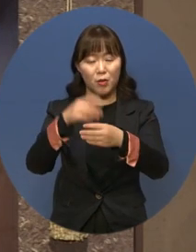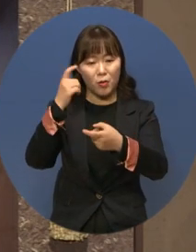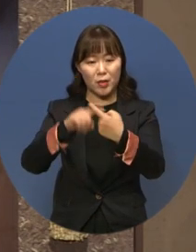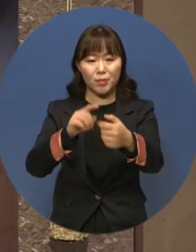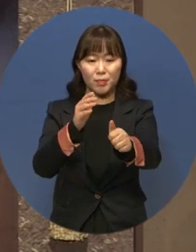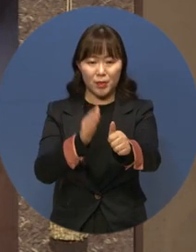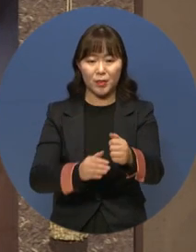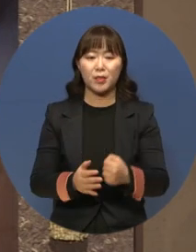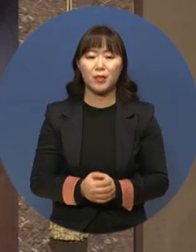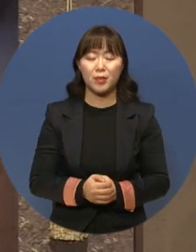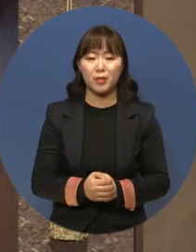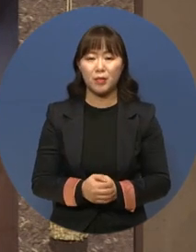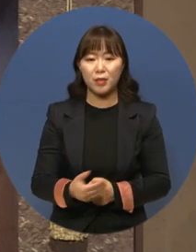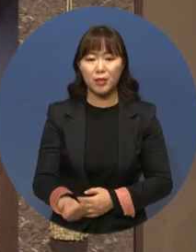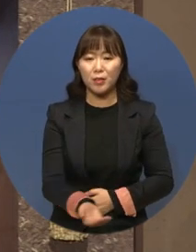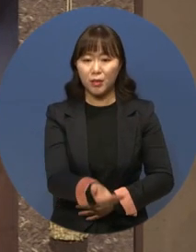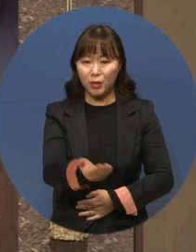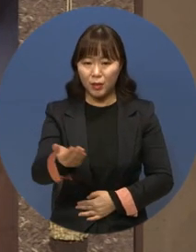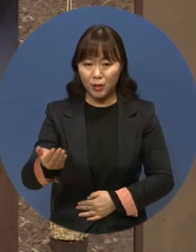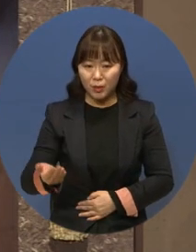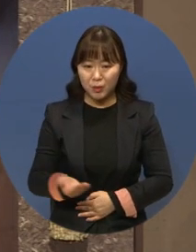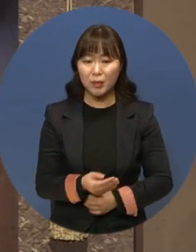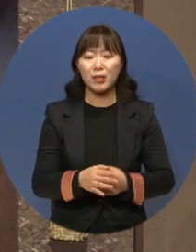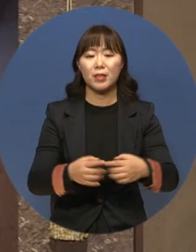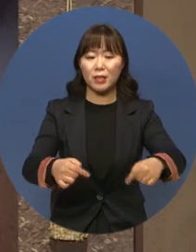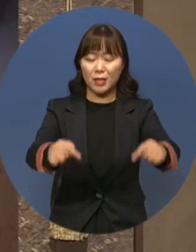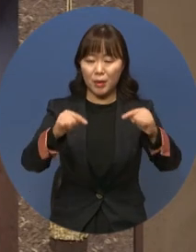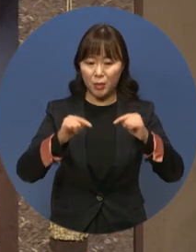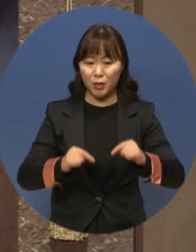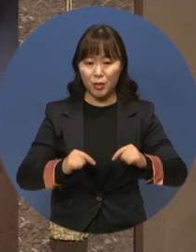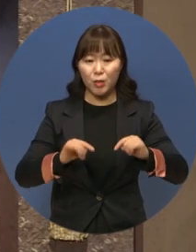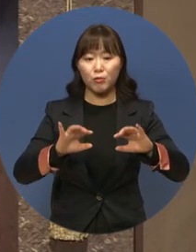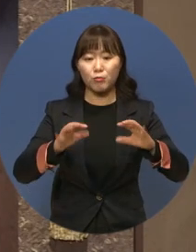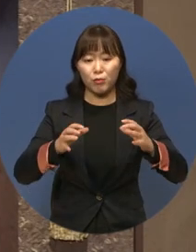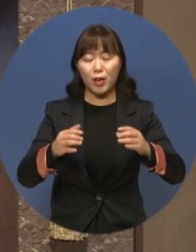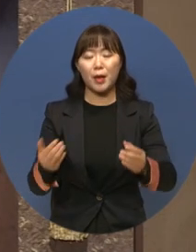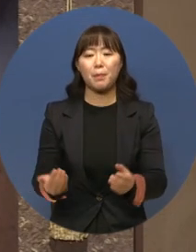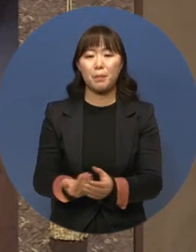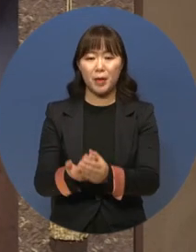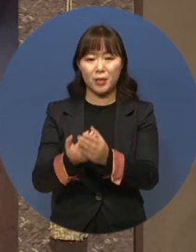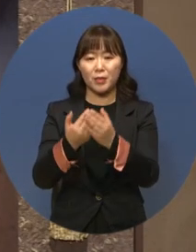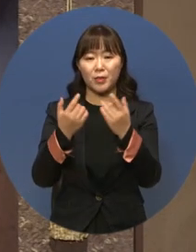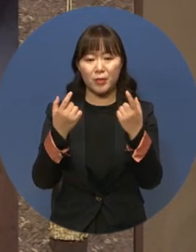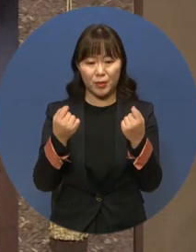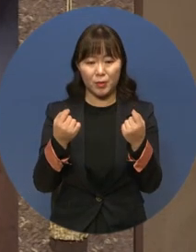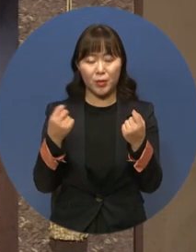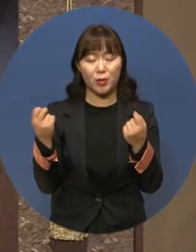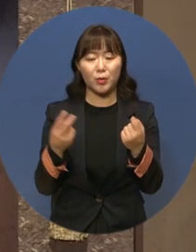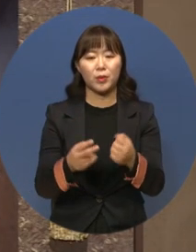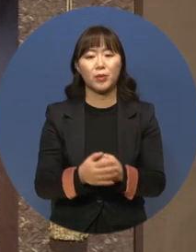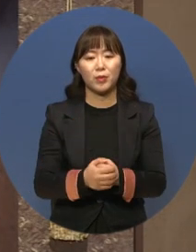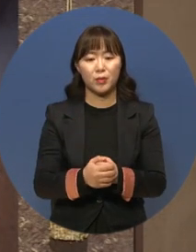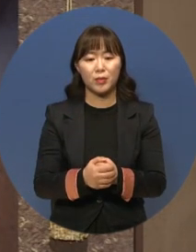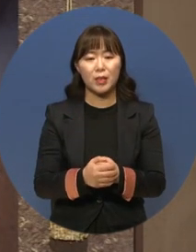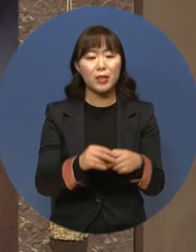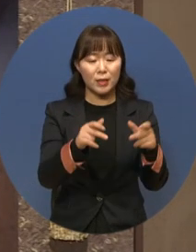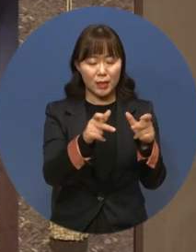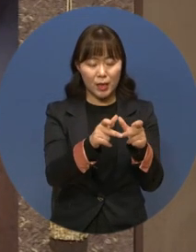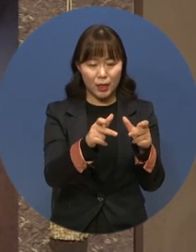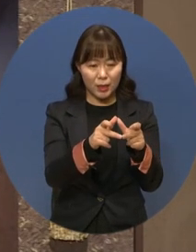바랍니다. 여러분들의 참여는 곧 국가의 발전 그리고